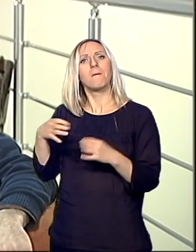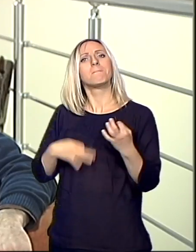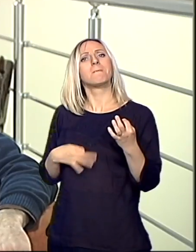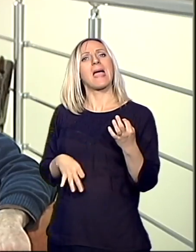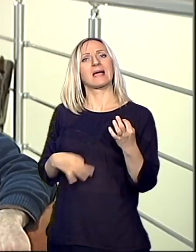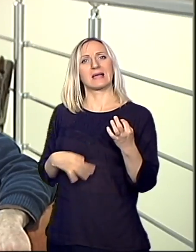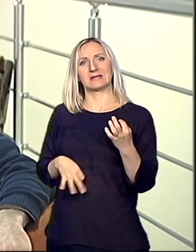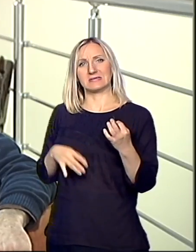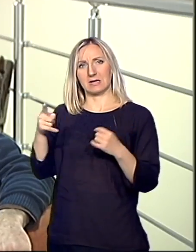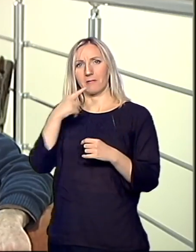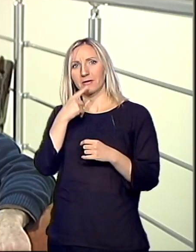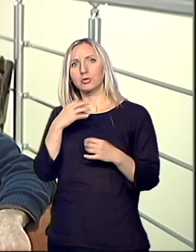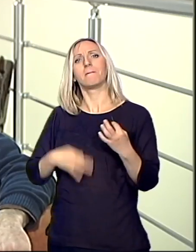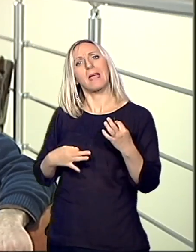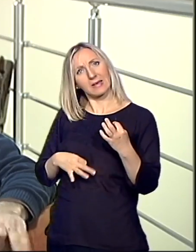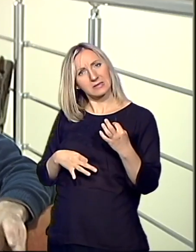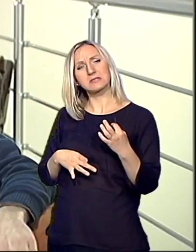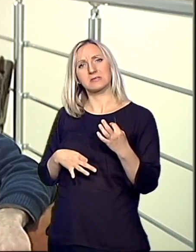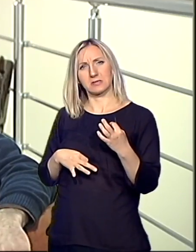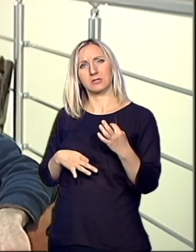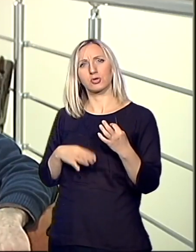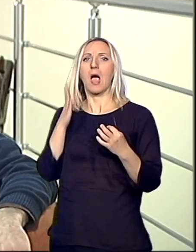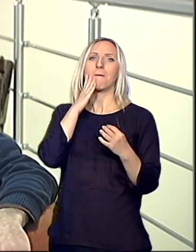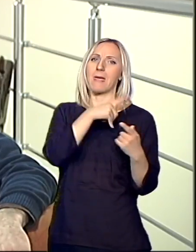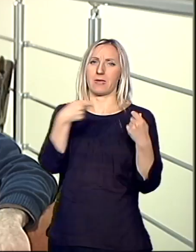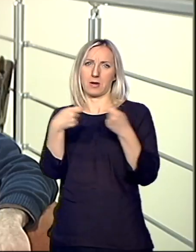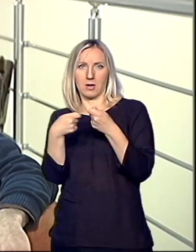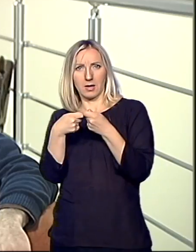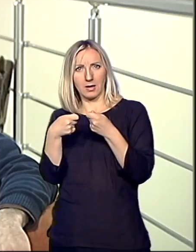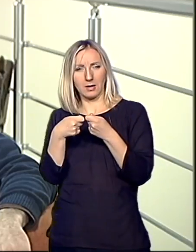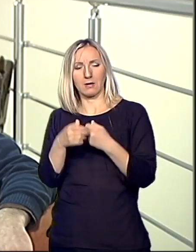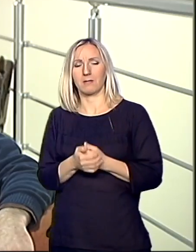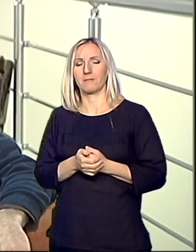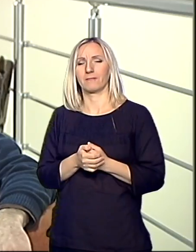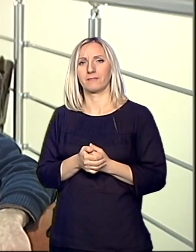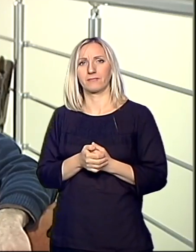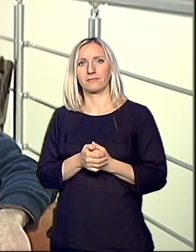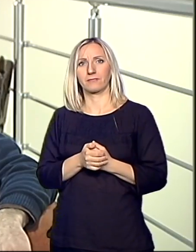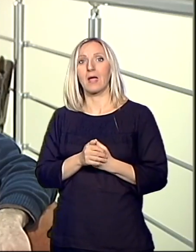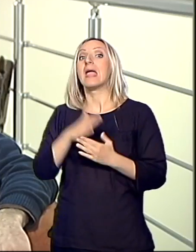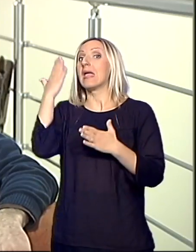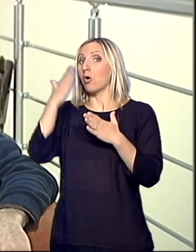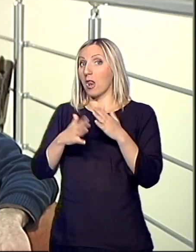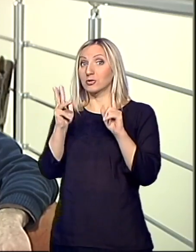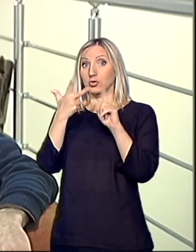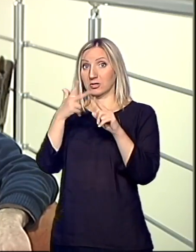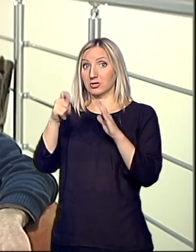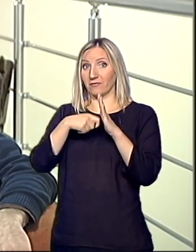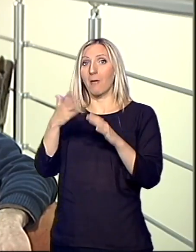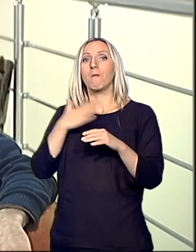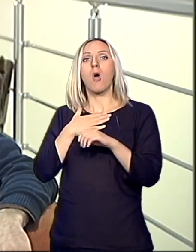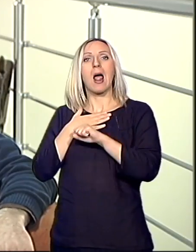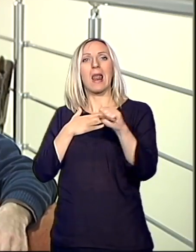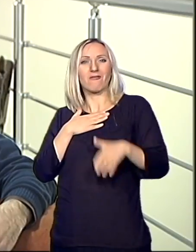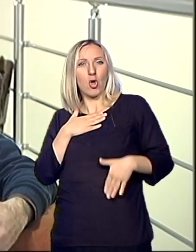je priča i meksička produkcija u pitanju, meksičko-američka, da bi konačno, dakle, Moje levo stopalo se